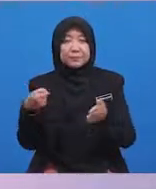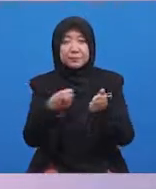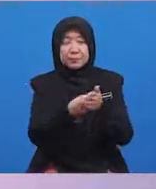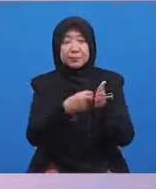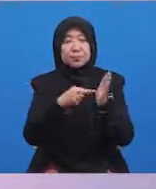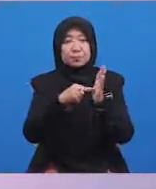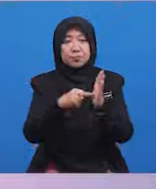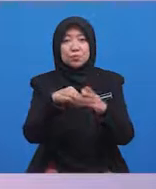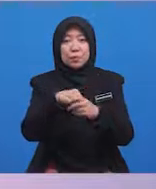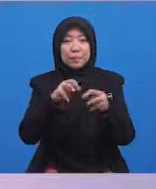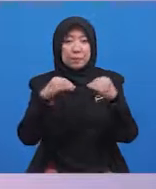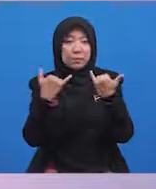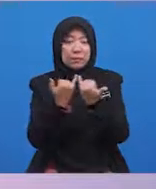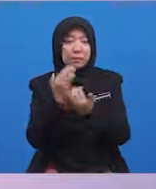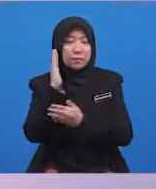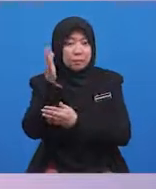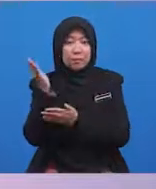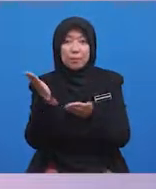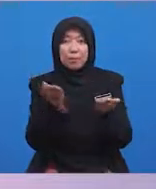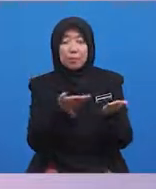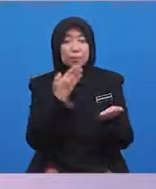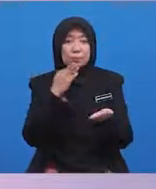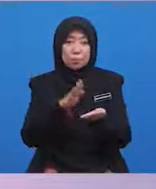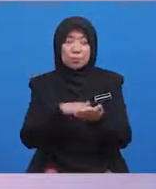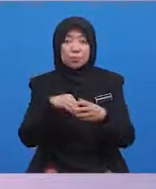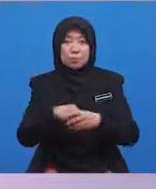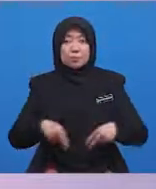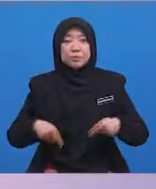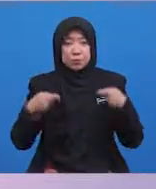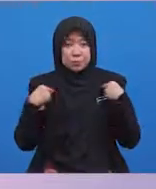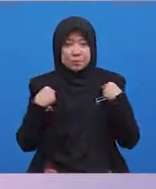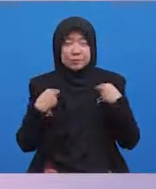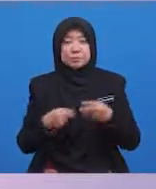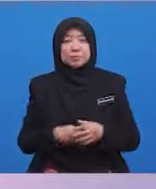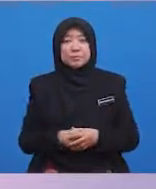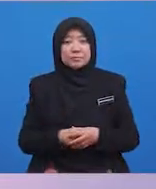norma dalam masyarakat akan membawa keburukan dalam kehidupan.